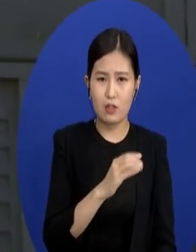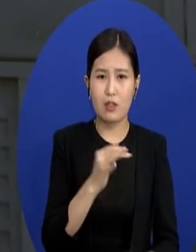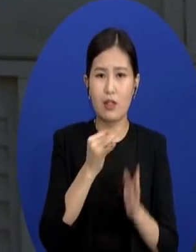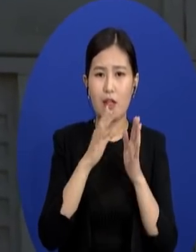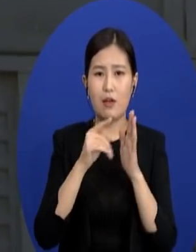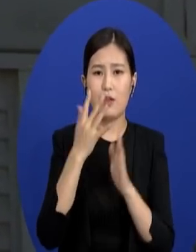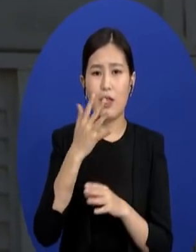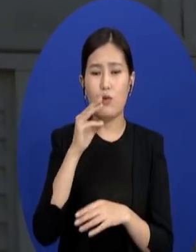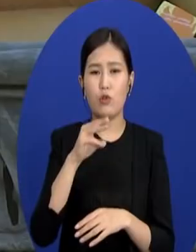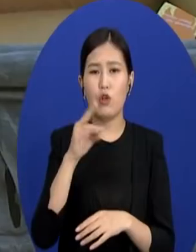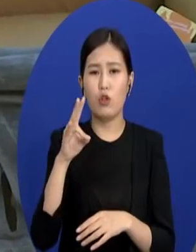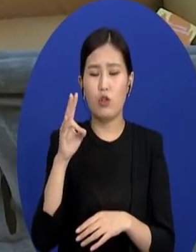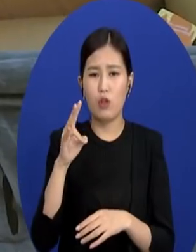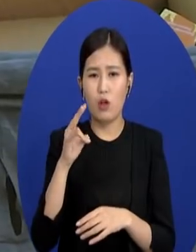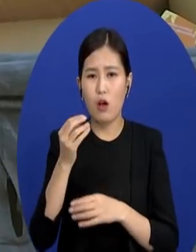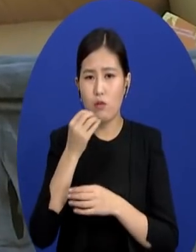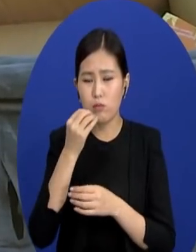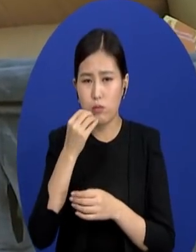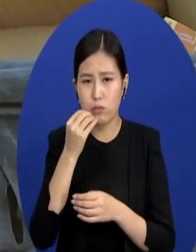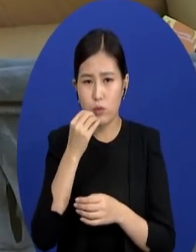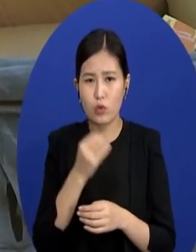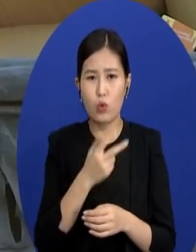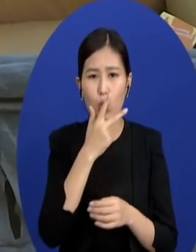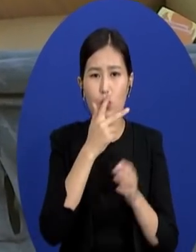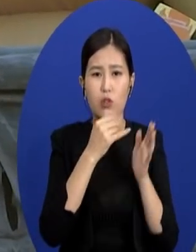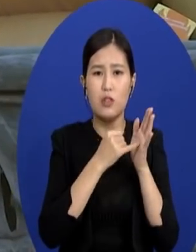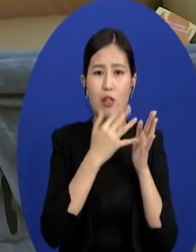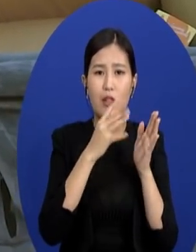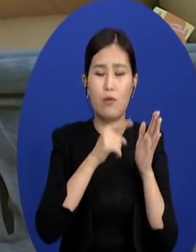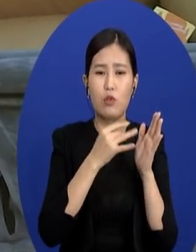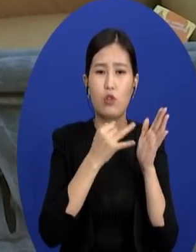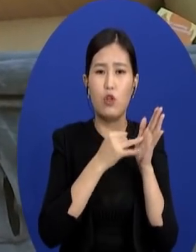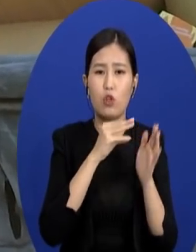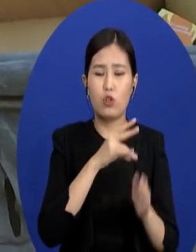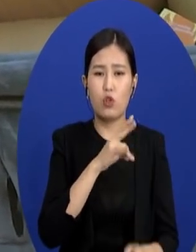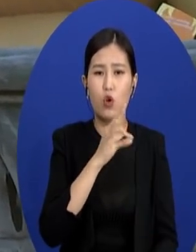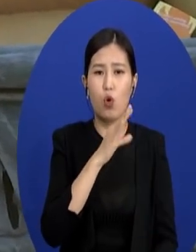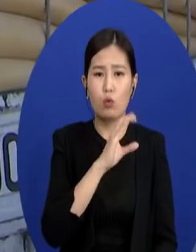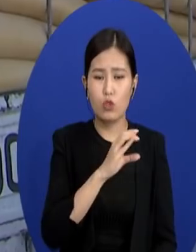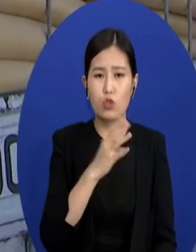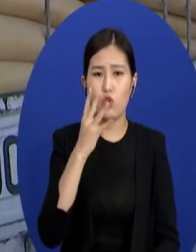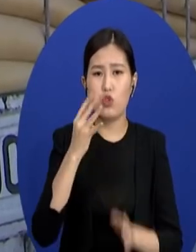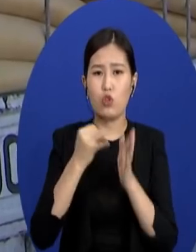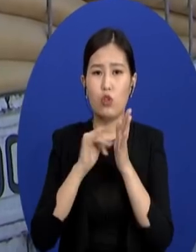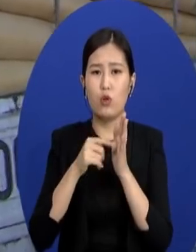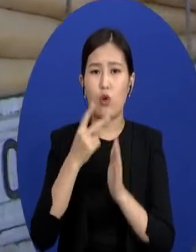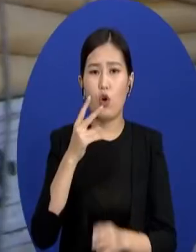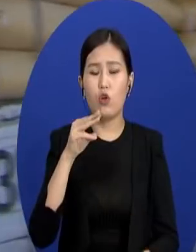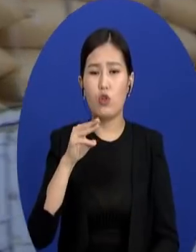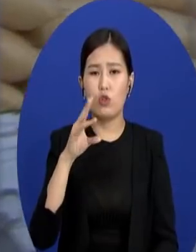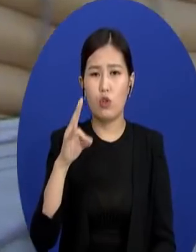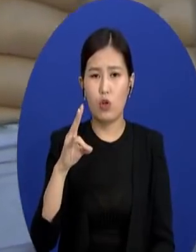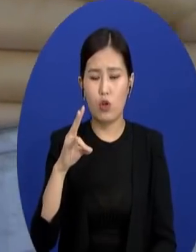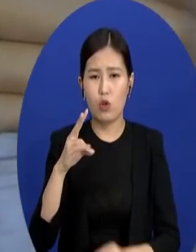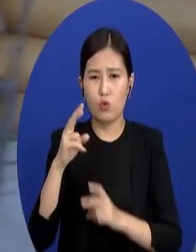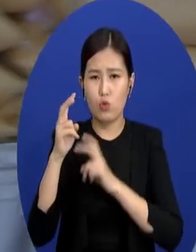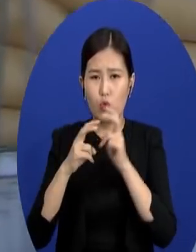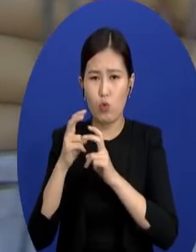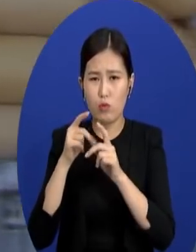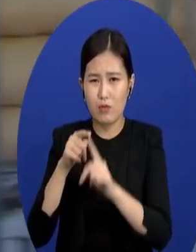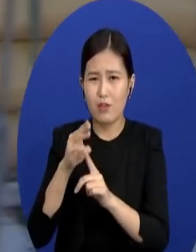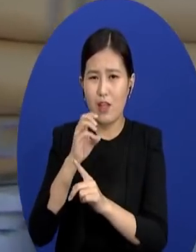тижэл, сумдын аюулгүй нөөцөд 365.7 тонн өвс, 47.2 тонн үйлдвэрийн тижэлийн нөөцтэй